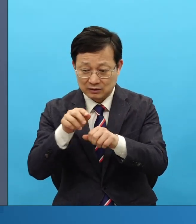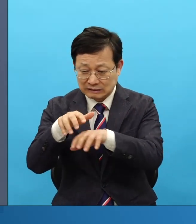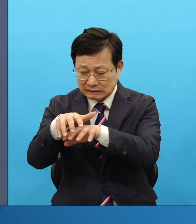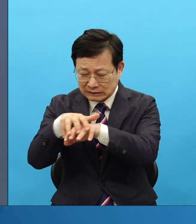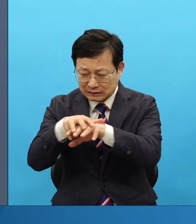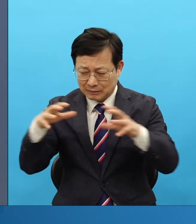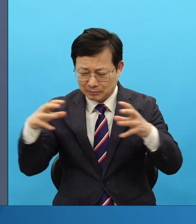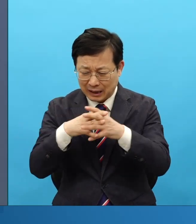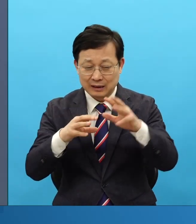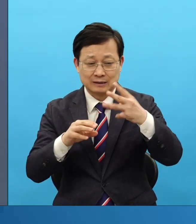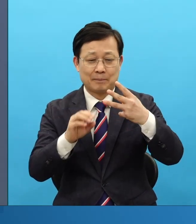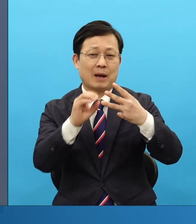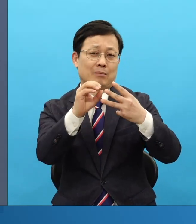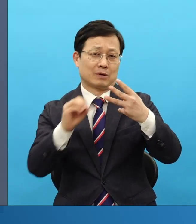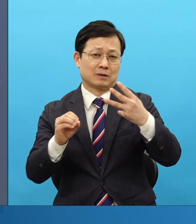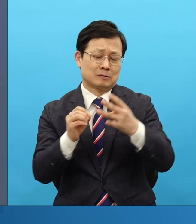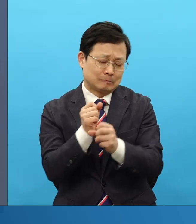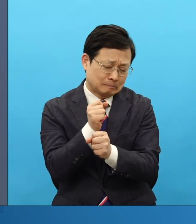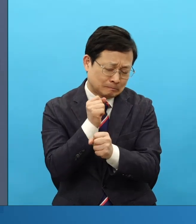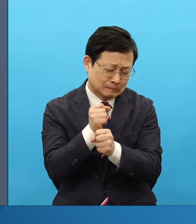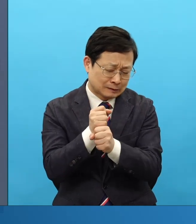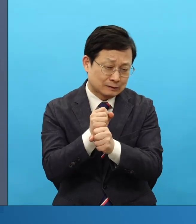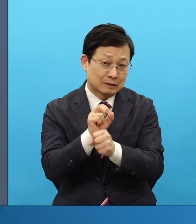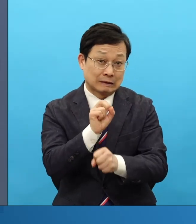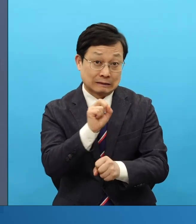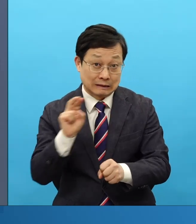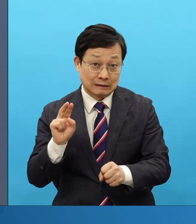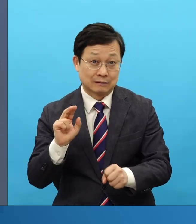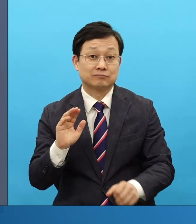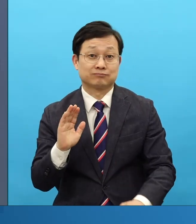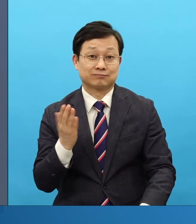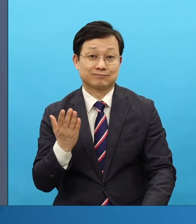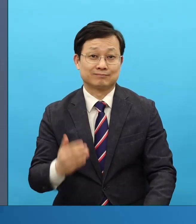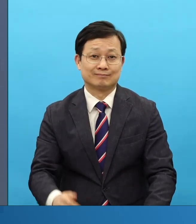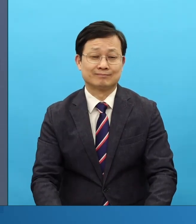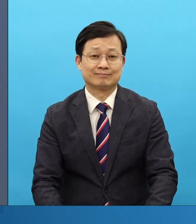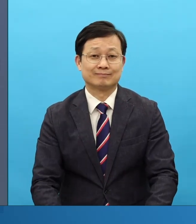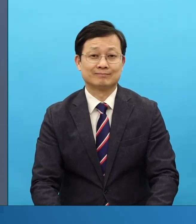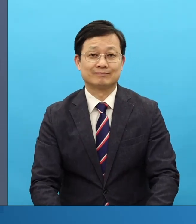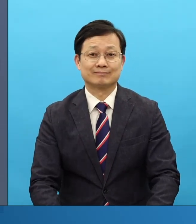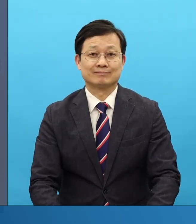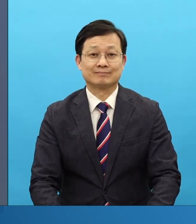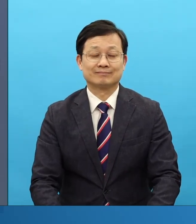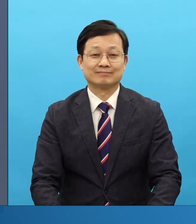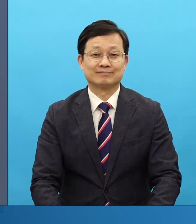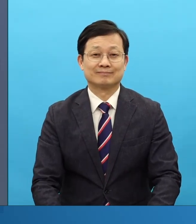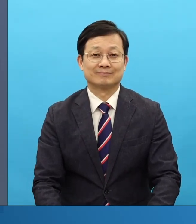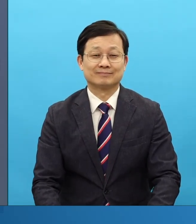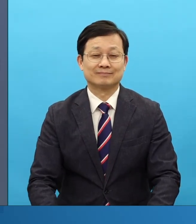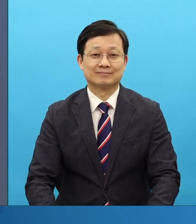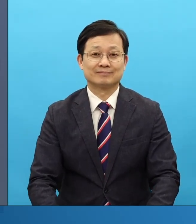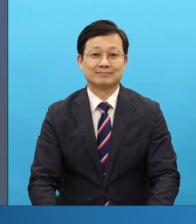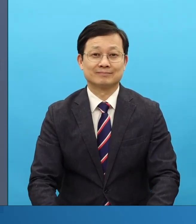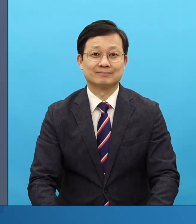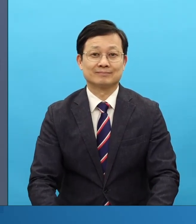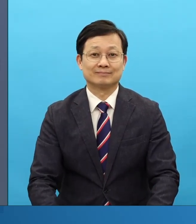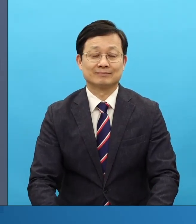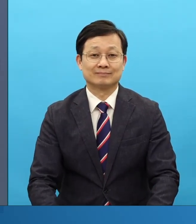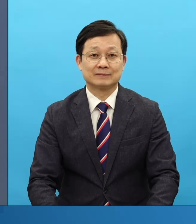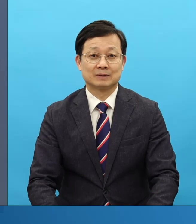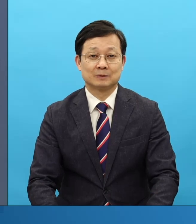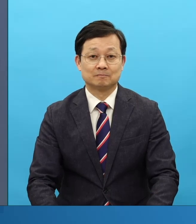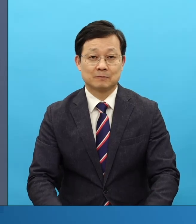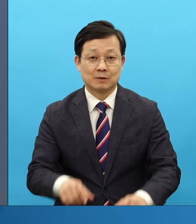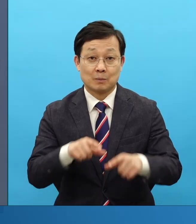됩니다. Our remnants must prepare themselves with the 300% of the skills and special the 우리 system. 기존